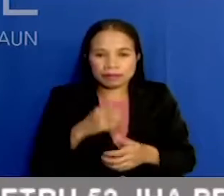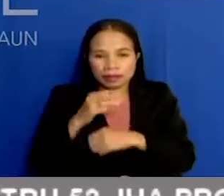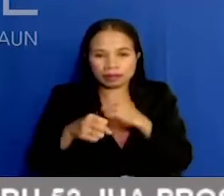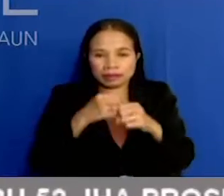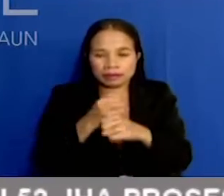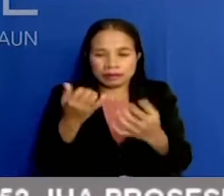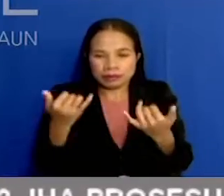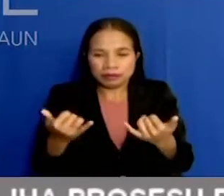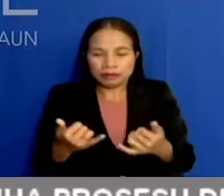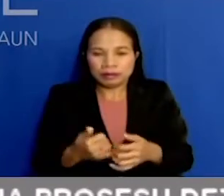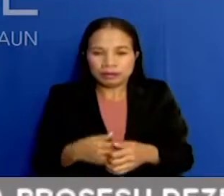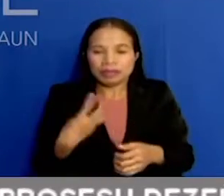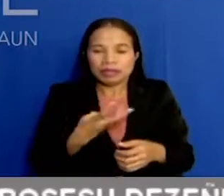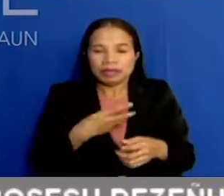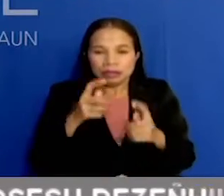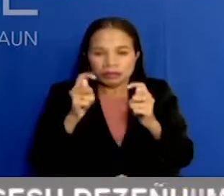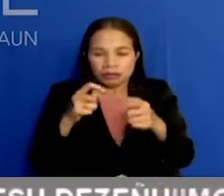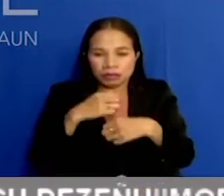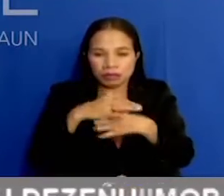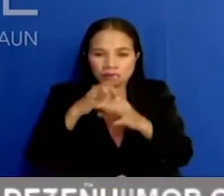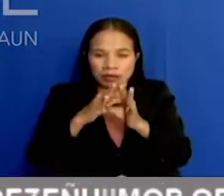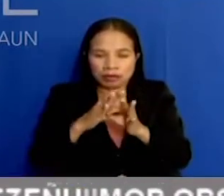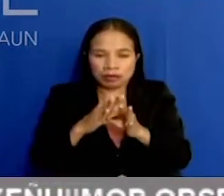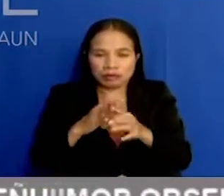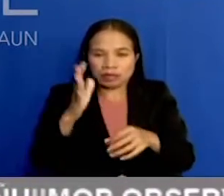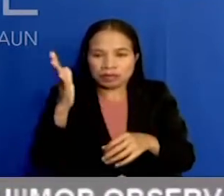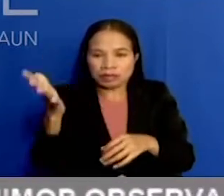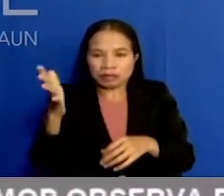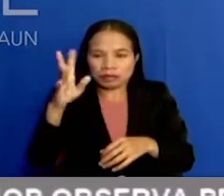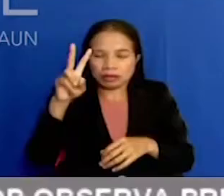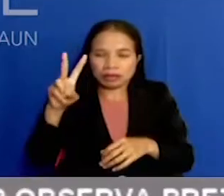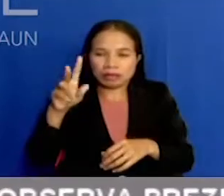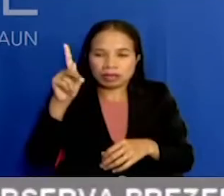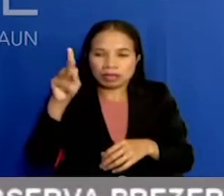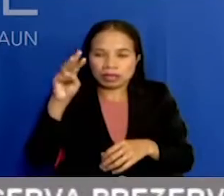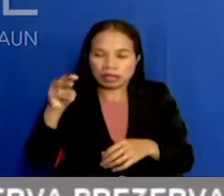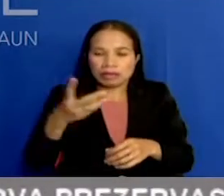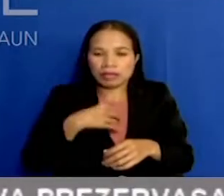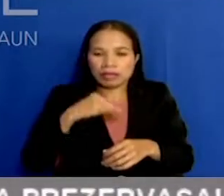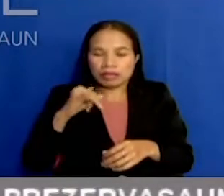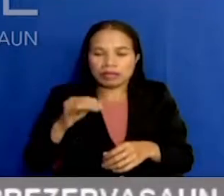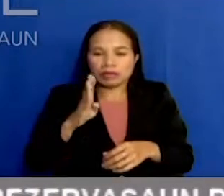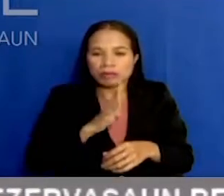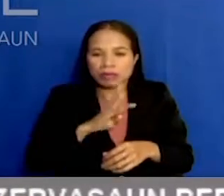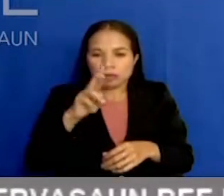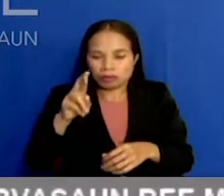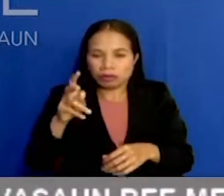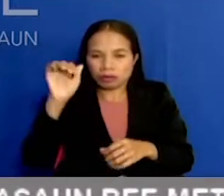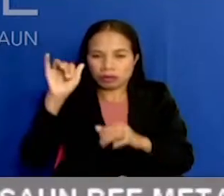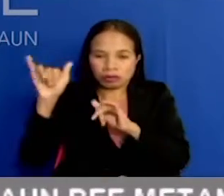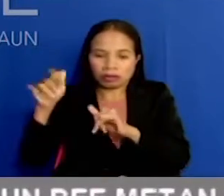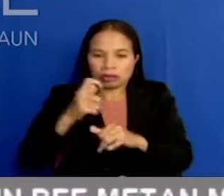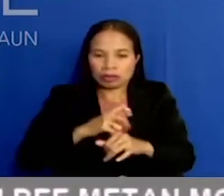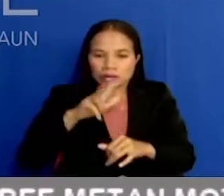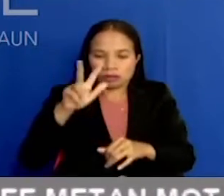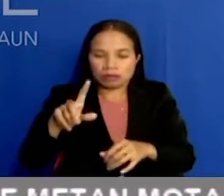kita tenta halor itu sembah 52 km di lelara. Parte ko bekor atau testul. Masa